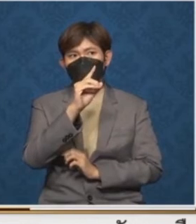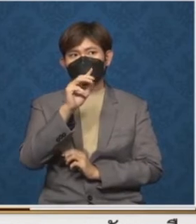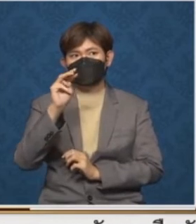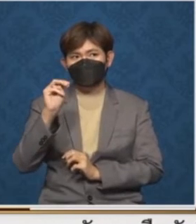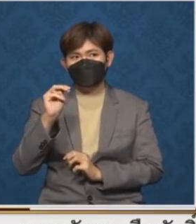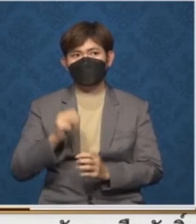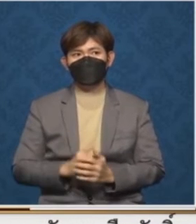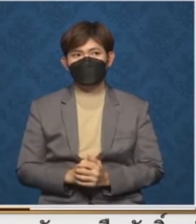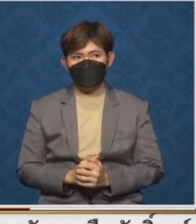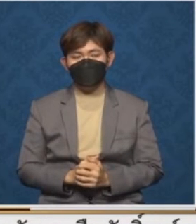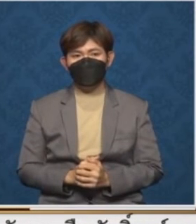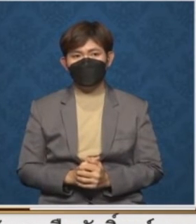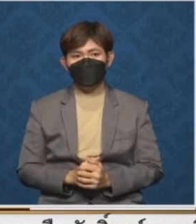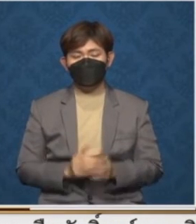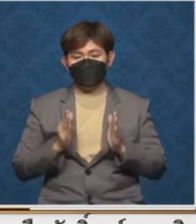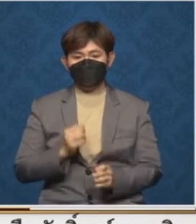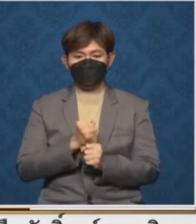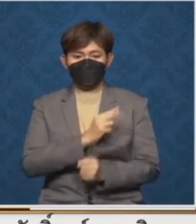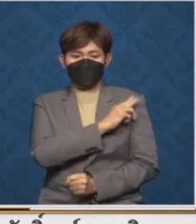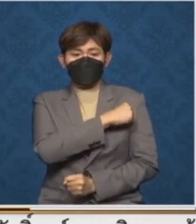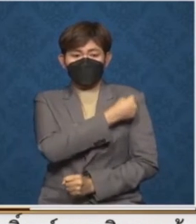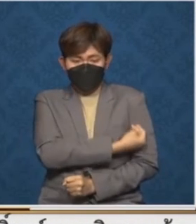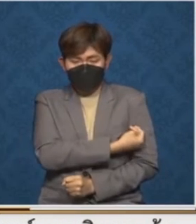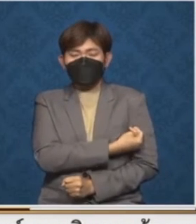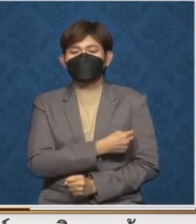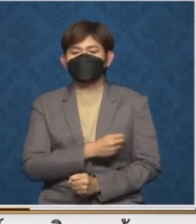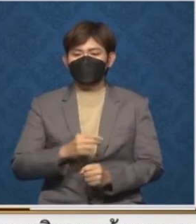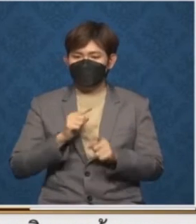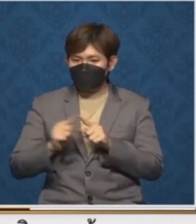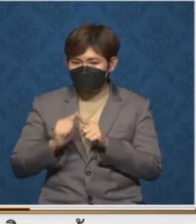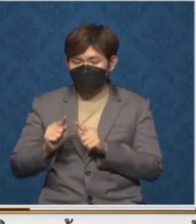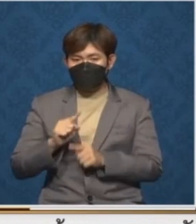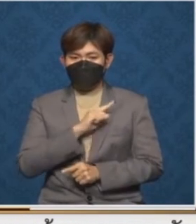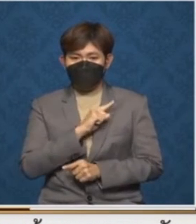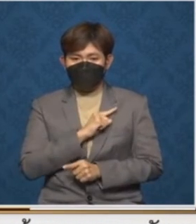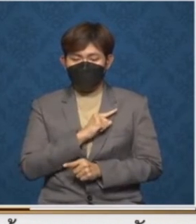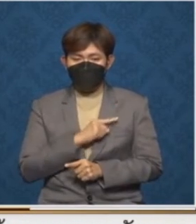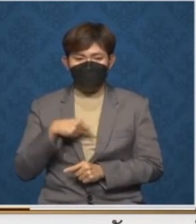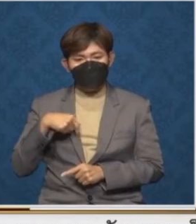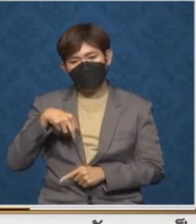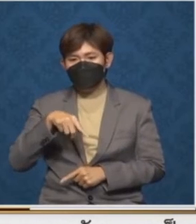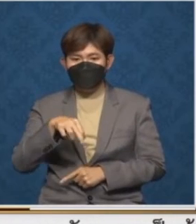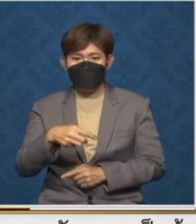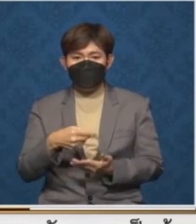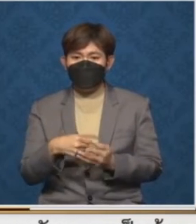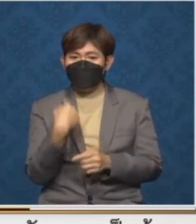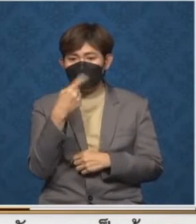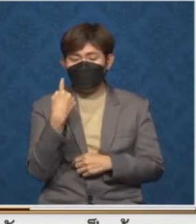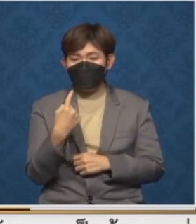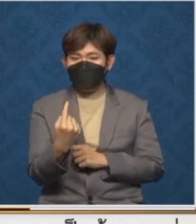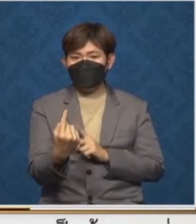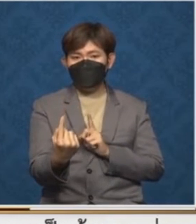บถ้าเขาไม่แจกฟรีก็ต้องราคาถูกบางปเทศบอกว่าขายฮะ